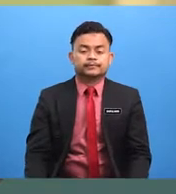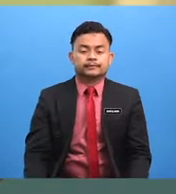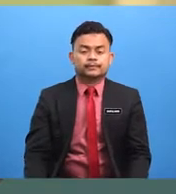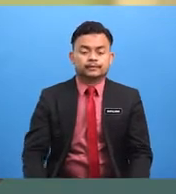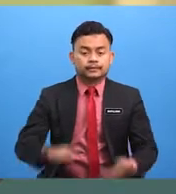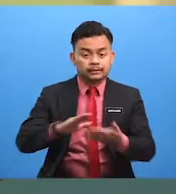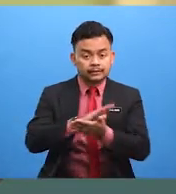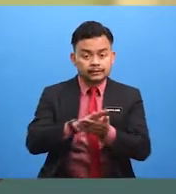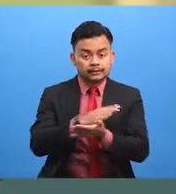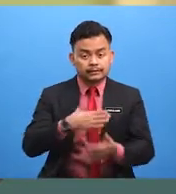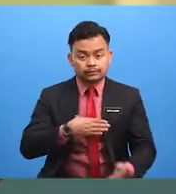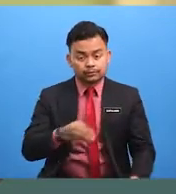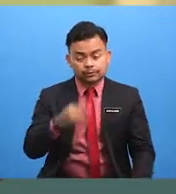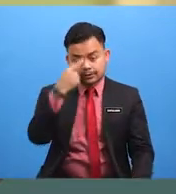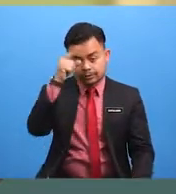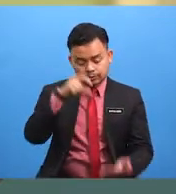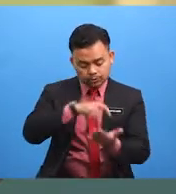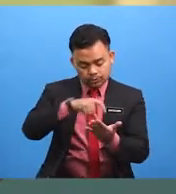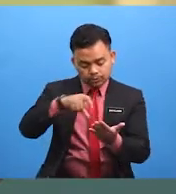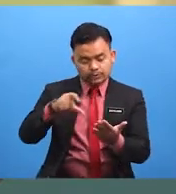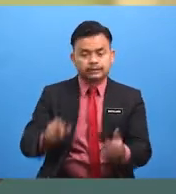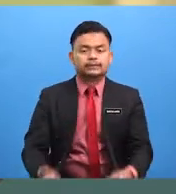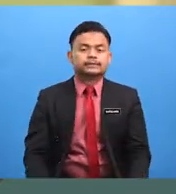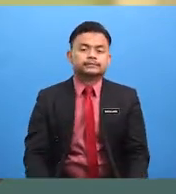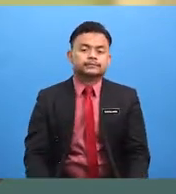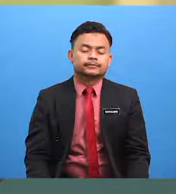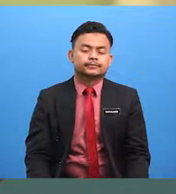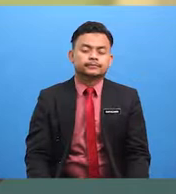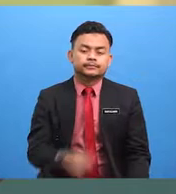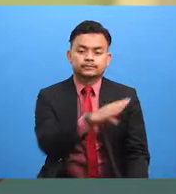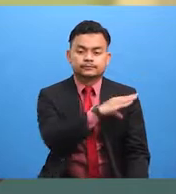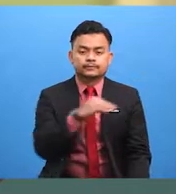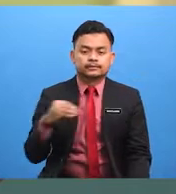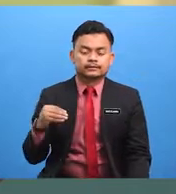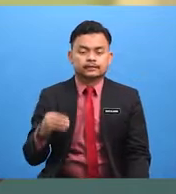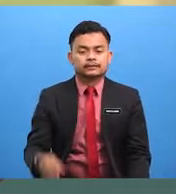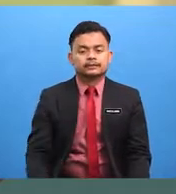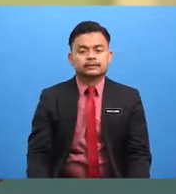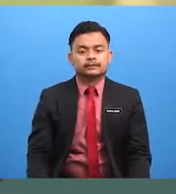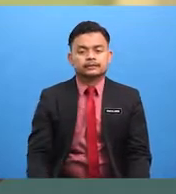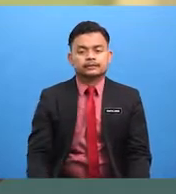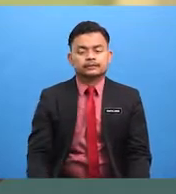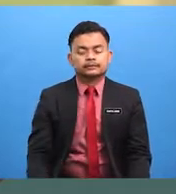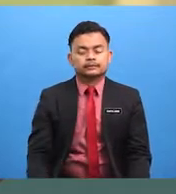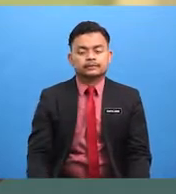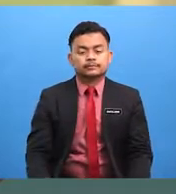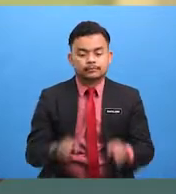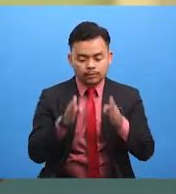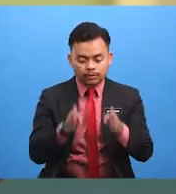kertas putih untuk melakar dan juga beberapa jenis bongkah.